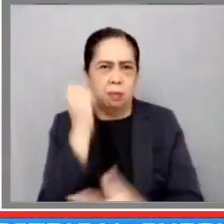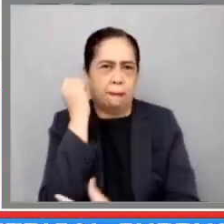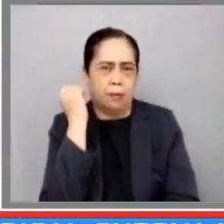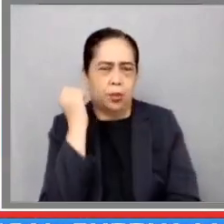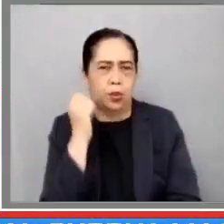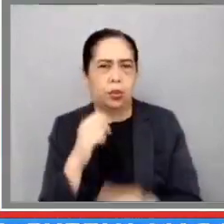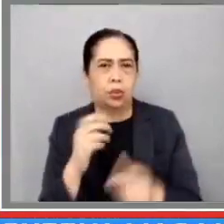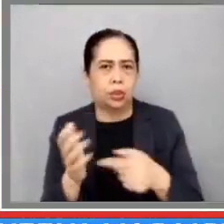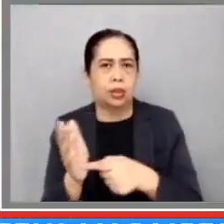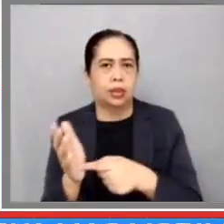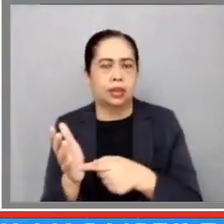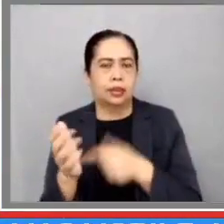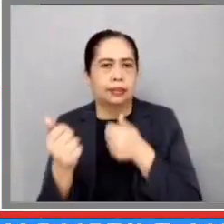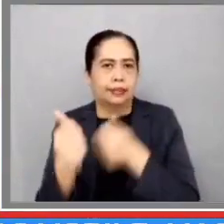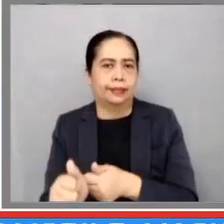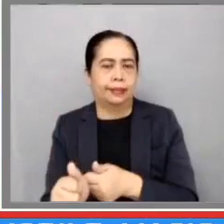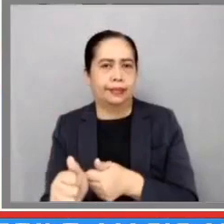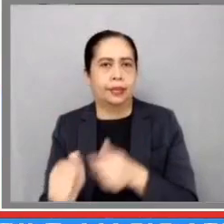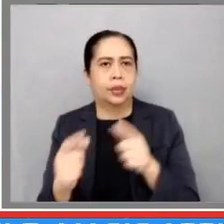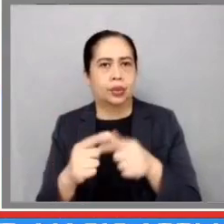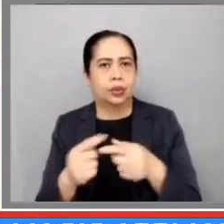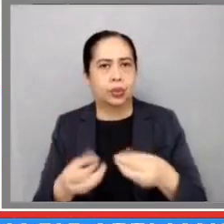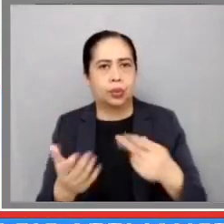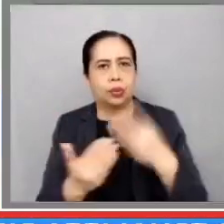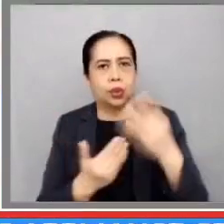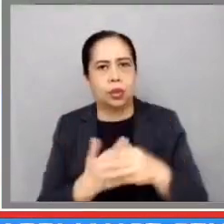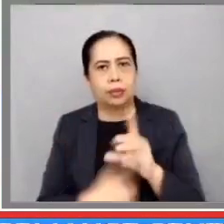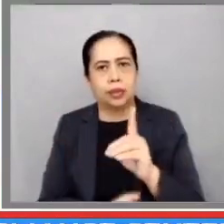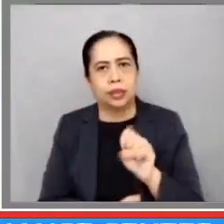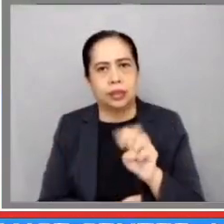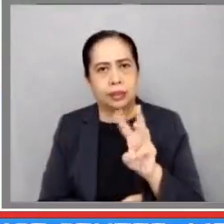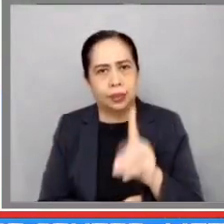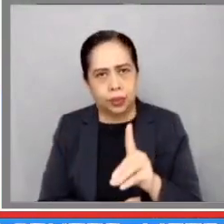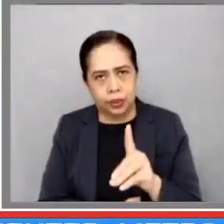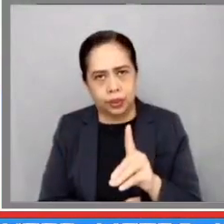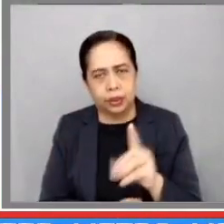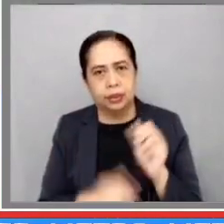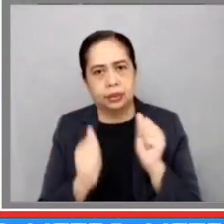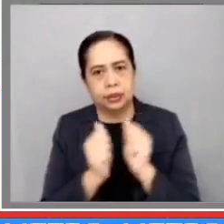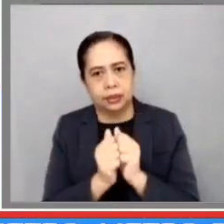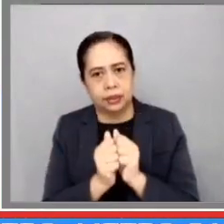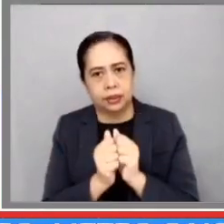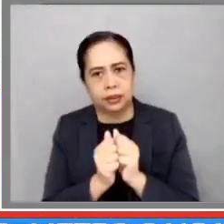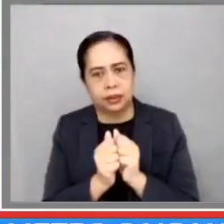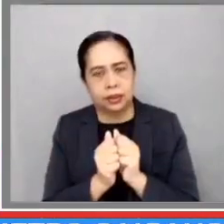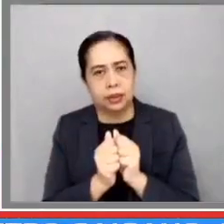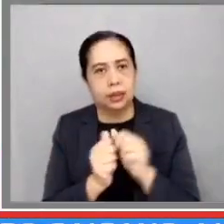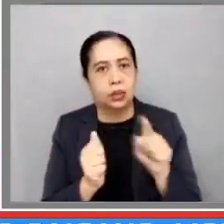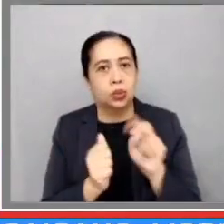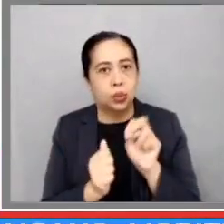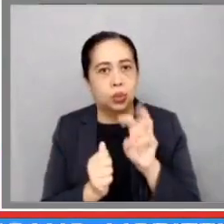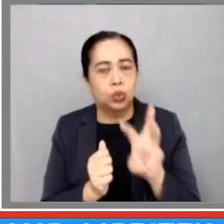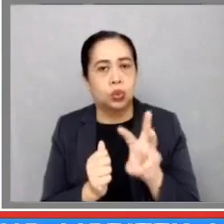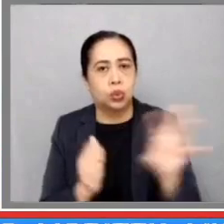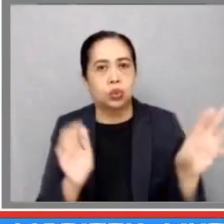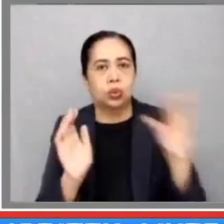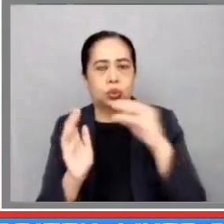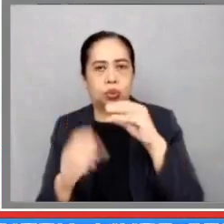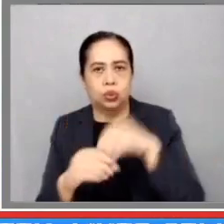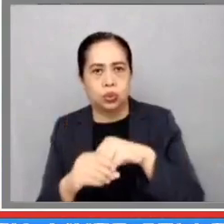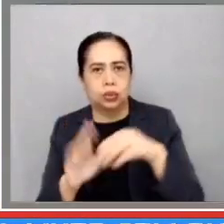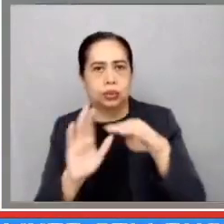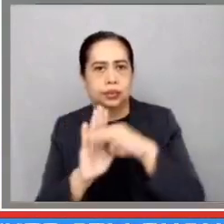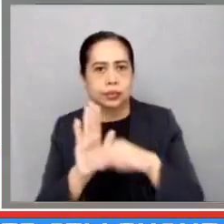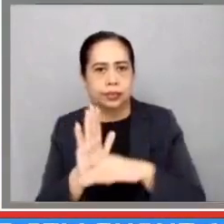magiging basis natin, ma'am, para sa mga programa ng DSWD. Kabilang na nga po dito yung mga bagong mapapasama po doon sa